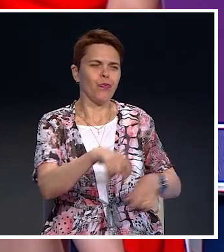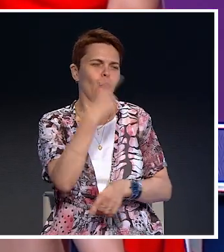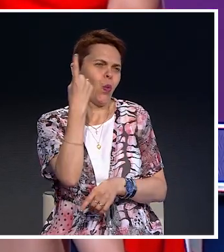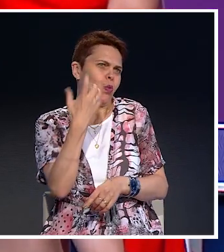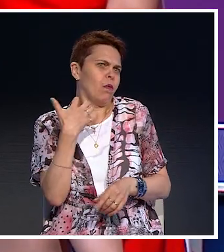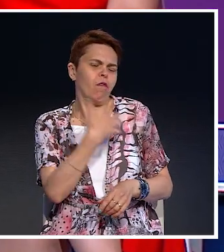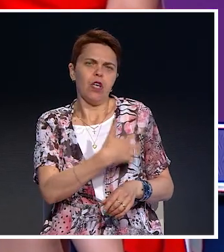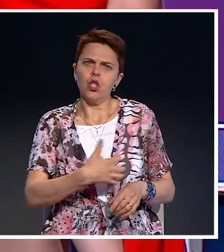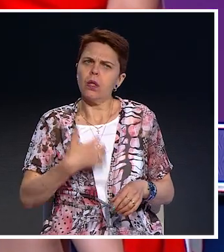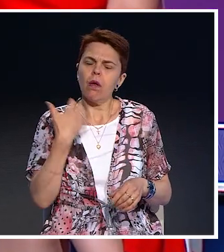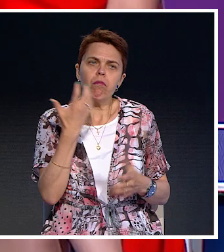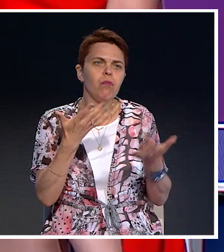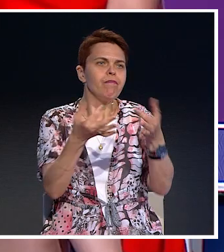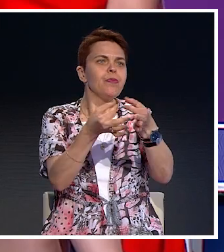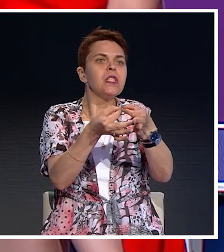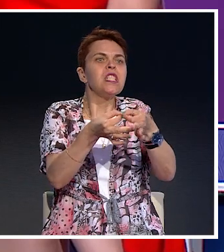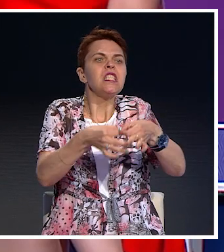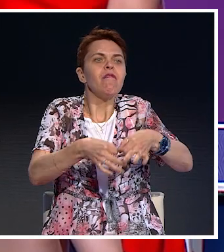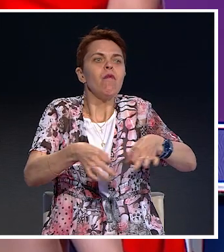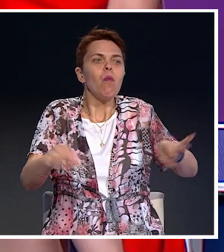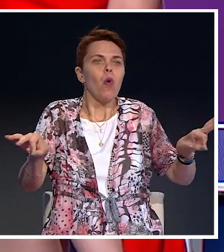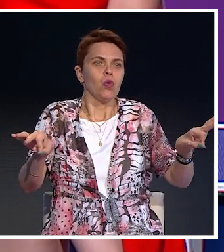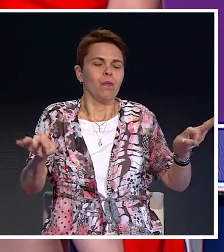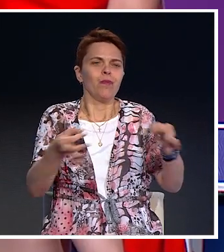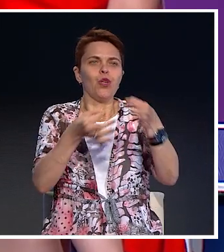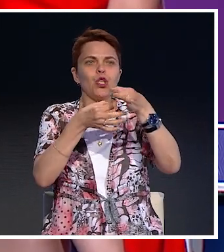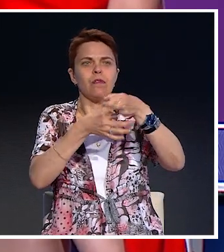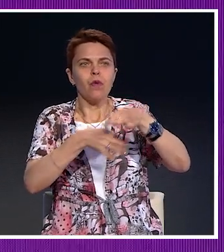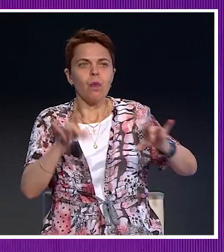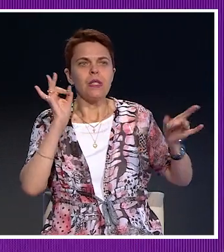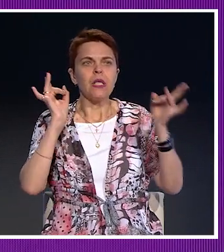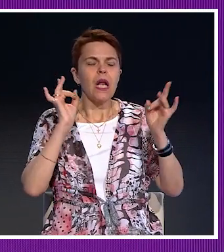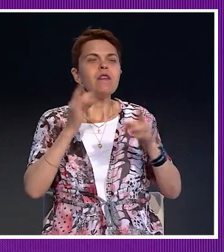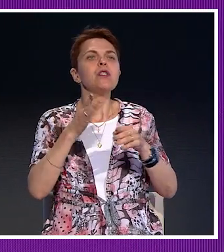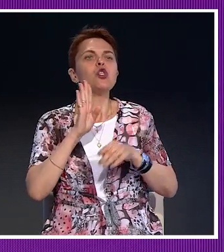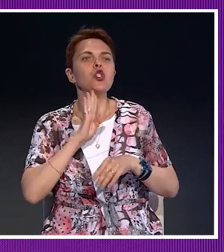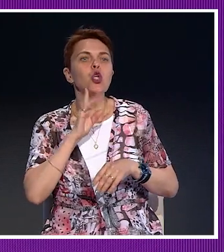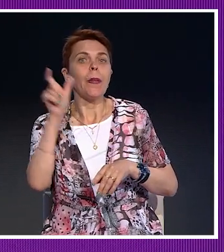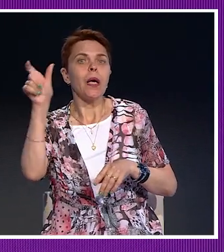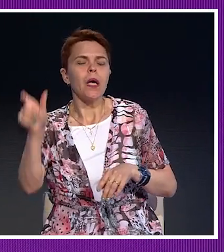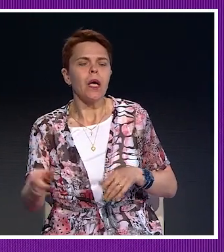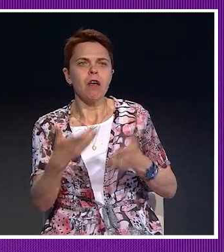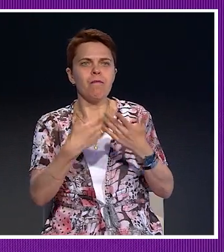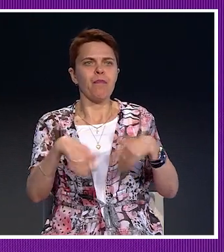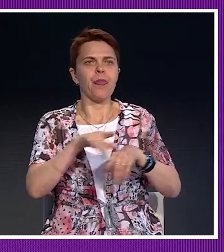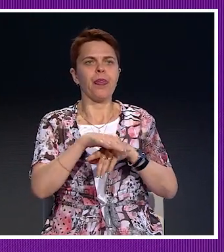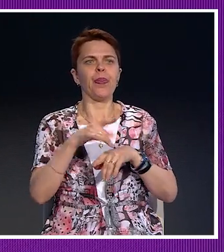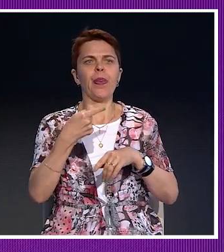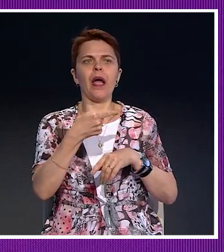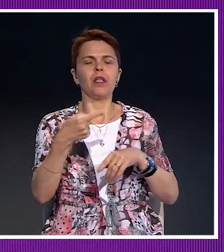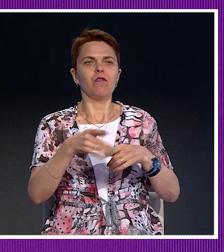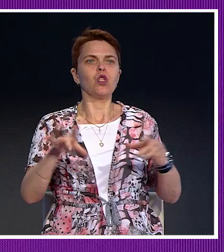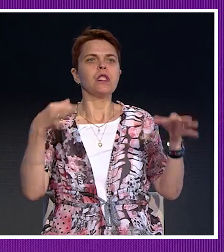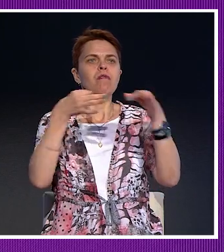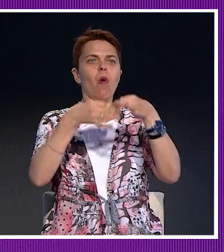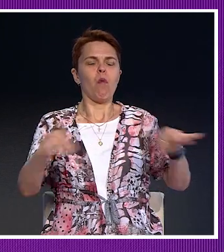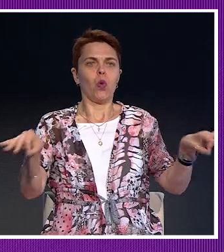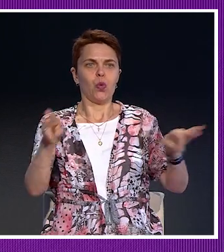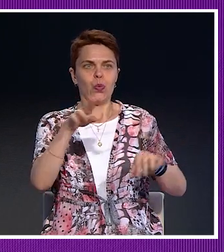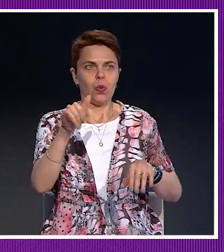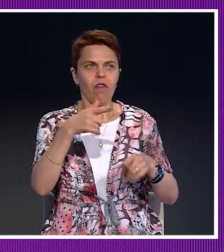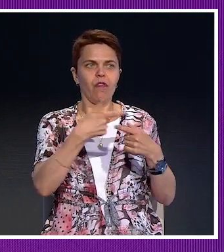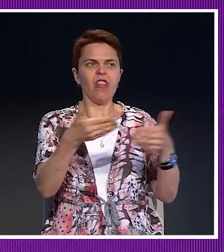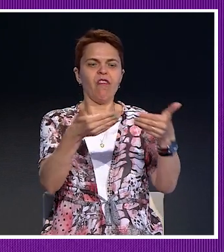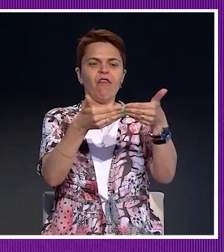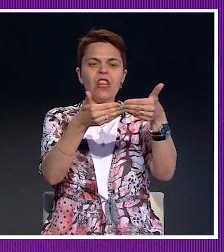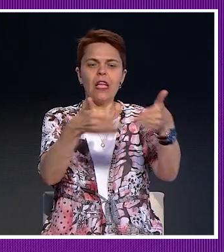з важливих складових свободи, якщо казати про свободу самореалізації жінки, так звану негативну свободу. Тобто він, по